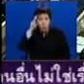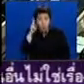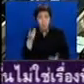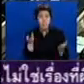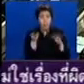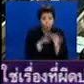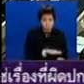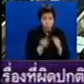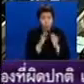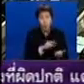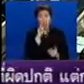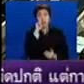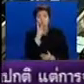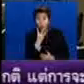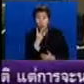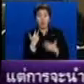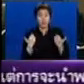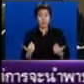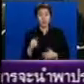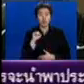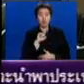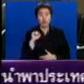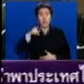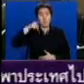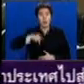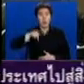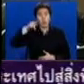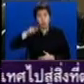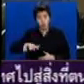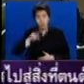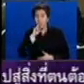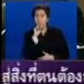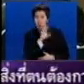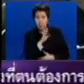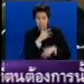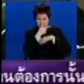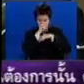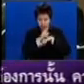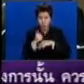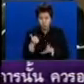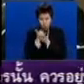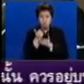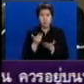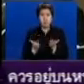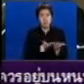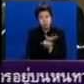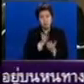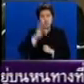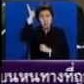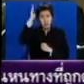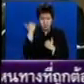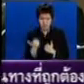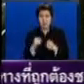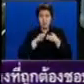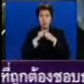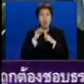าห์นี้จากนั้นส.ส.พรรคเพื่อไทยหลายคนได้พยายามที่จะขอให้ประธานสภาเปิดให้มีการอภิปรายเกี่ยวกับทางออกของสถานการณ์